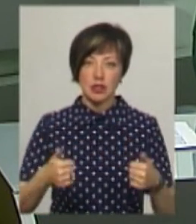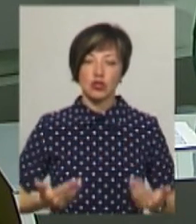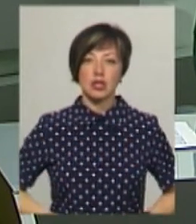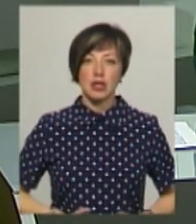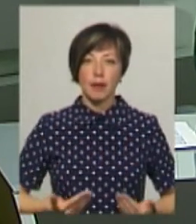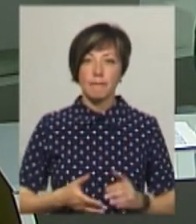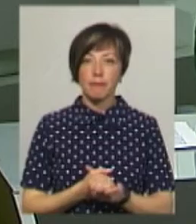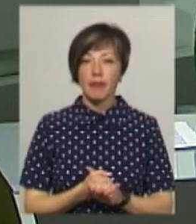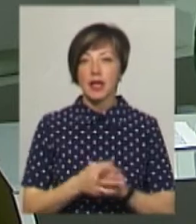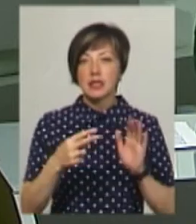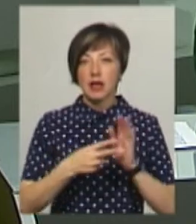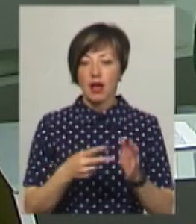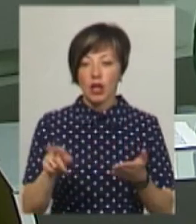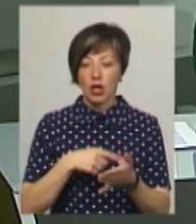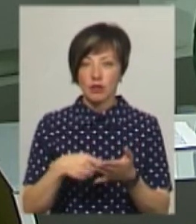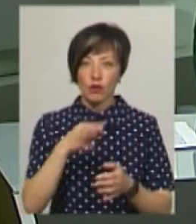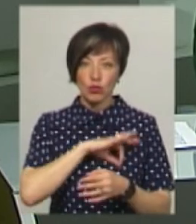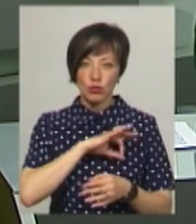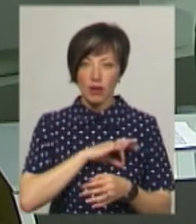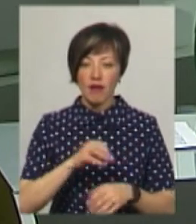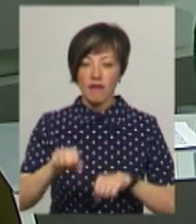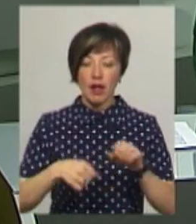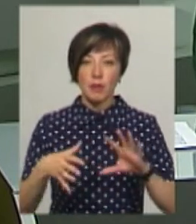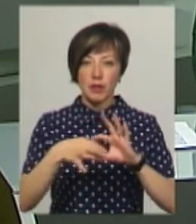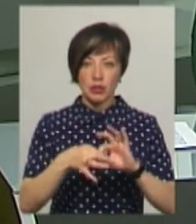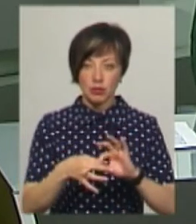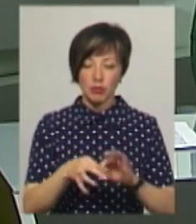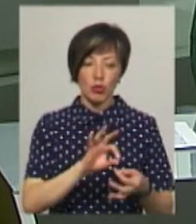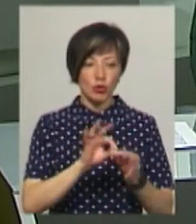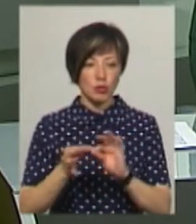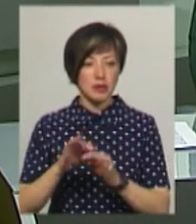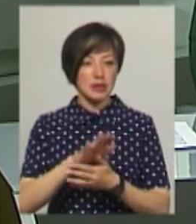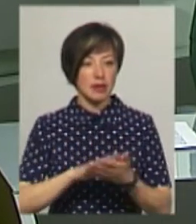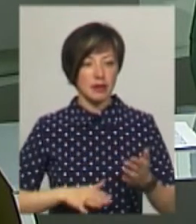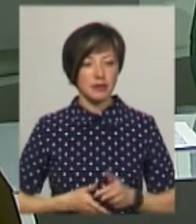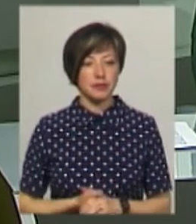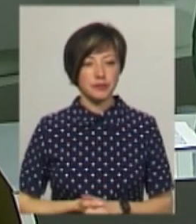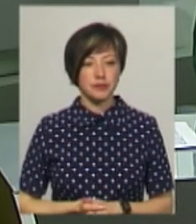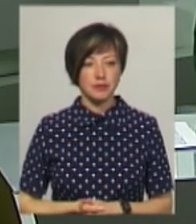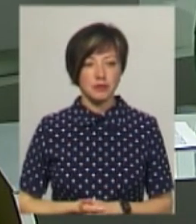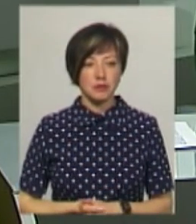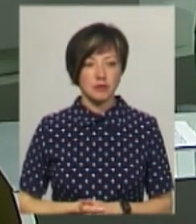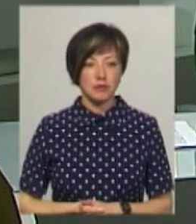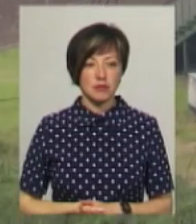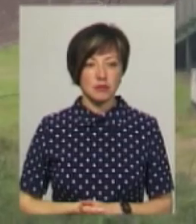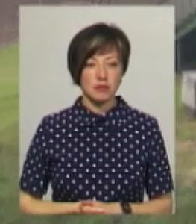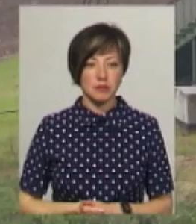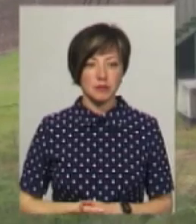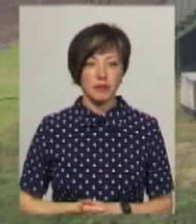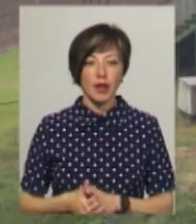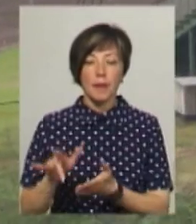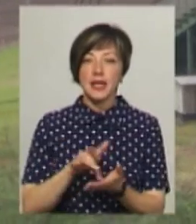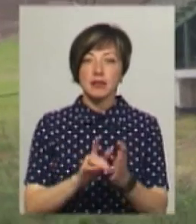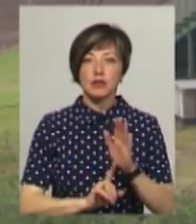підзарядки гаджетів використовували велопричіп з сонячною панелью. Подробиці подорожі знає Леся Боровець.